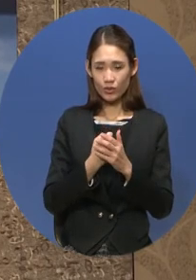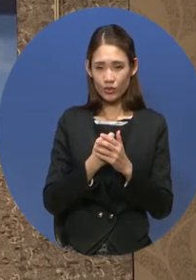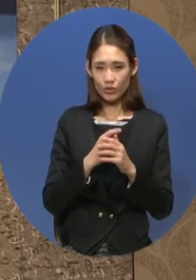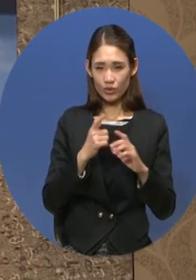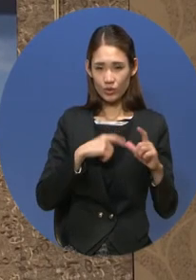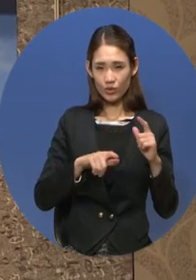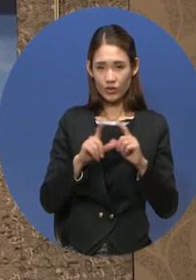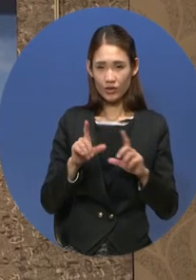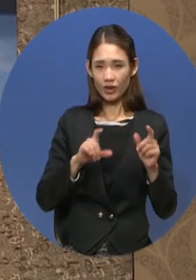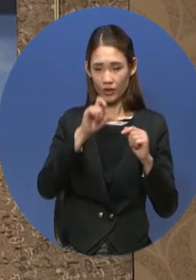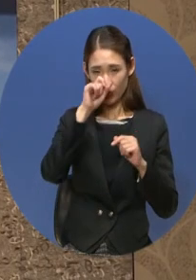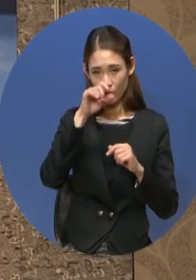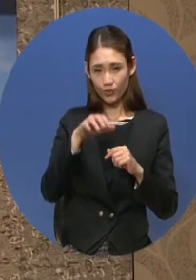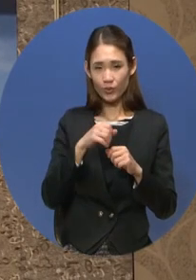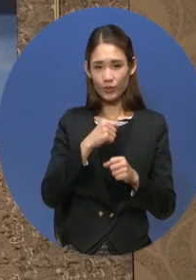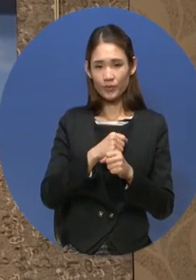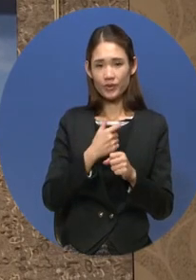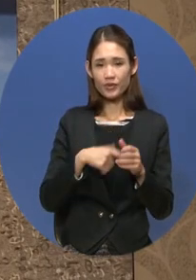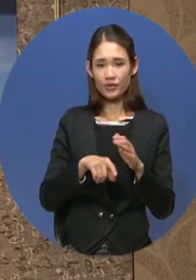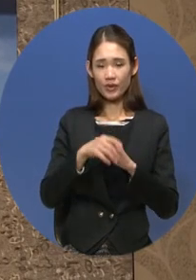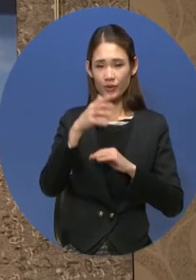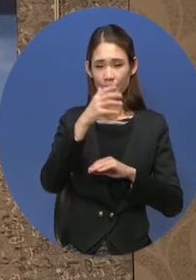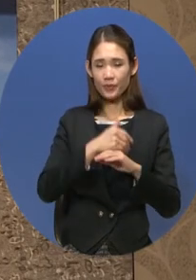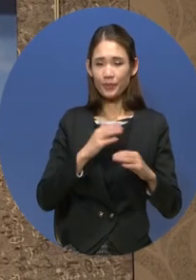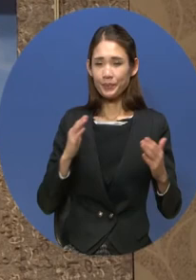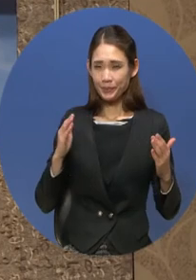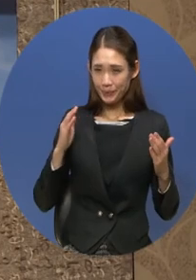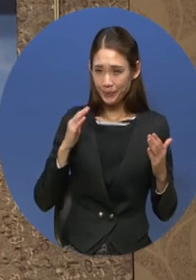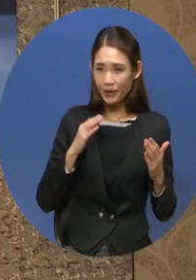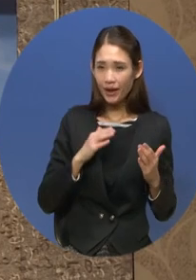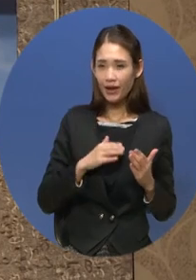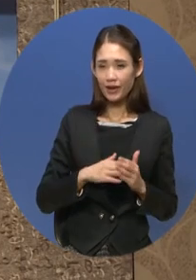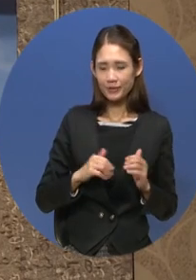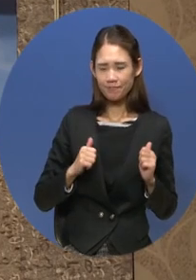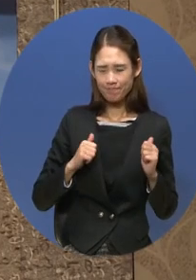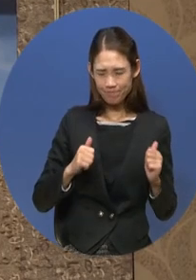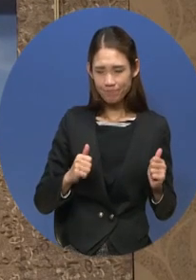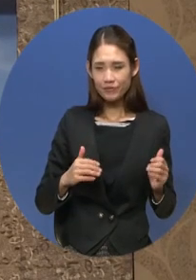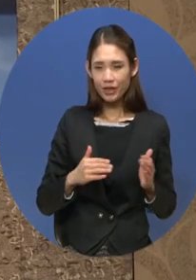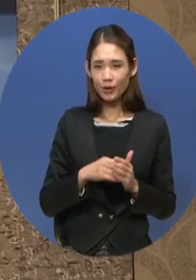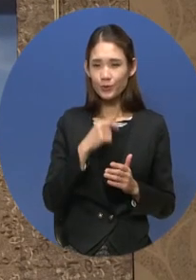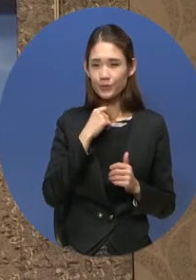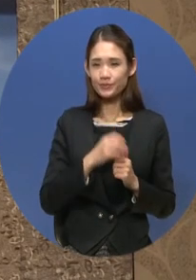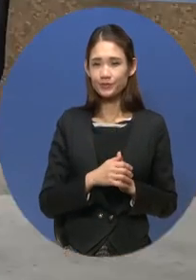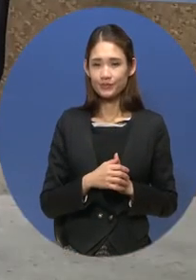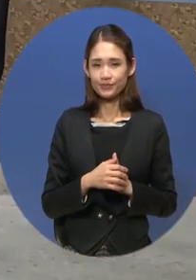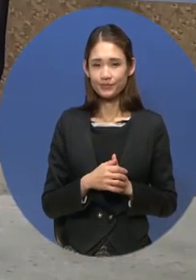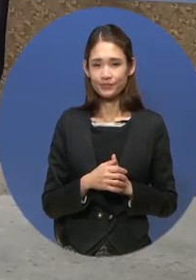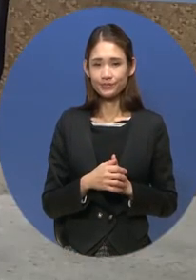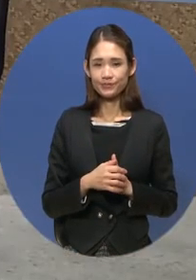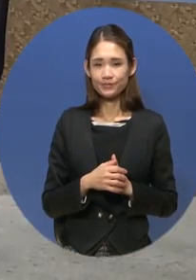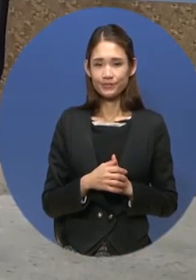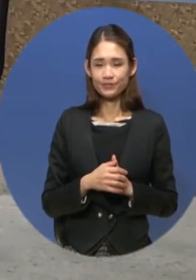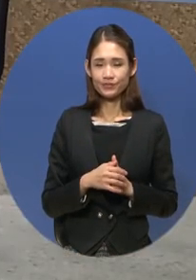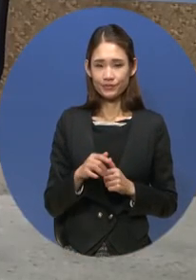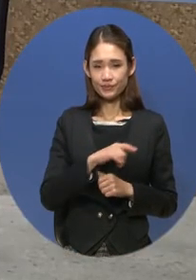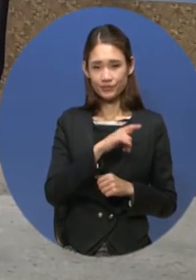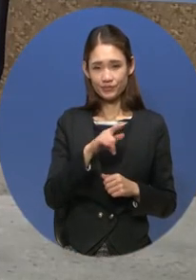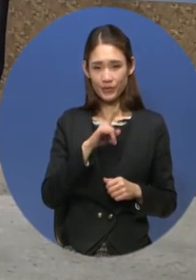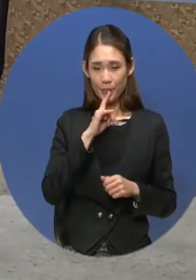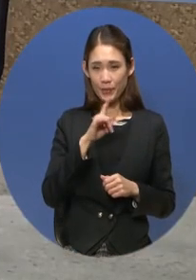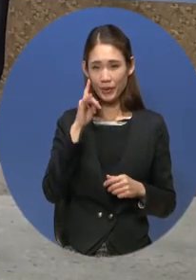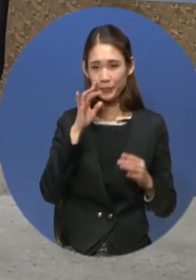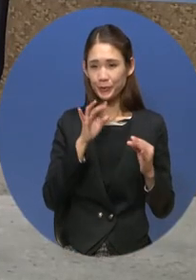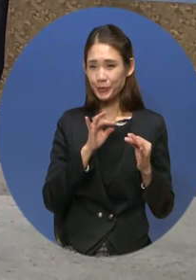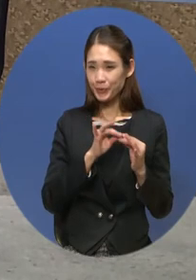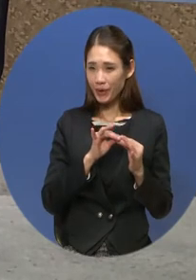원도심을 더 살기 좋은 도시로 만들기 위해서 끝까지 완성을 하고 싶습니다. 네. 근데 정말 저는 그분들의 말씀이